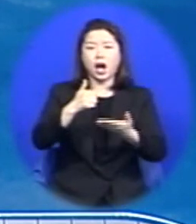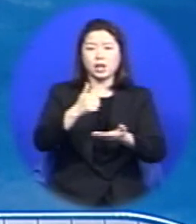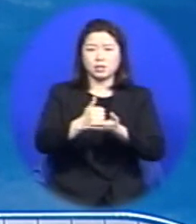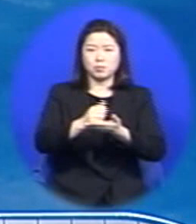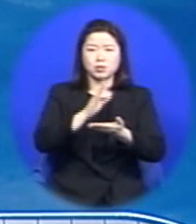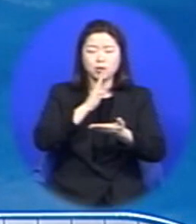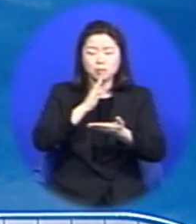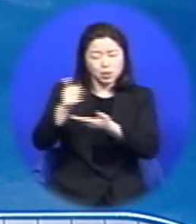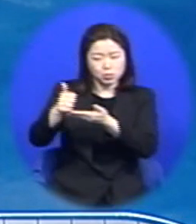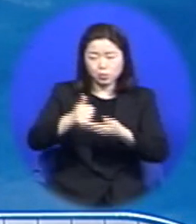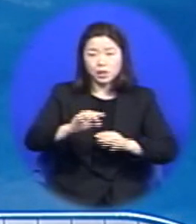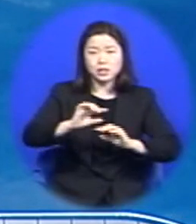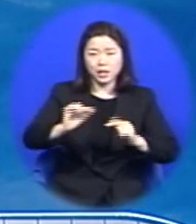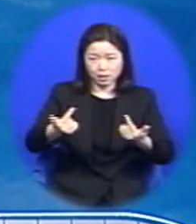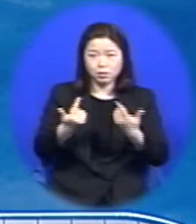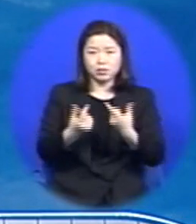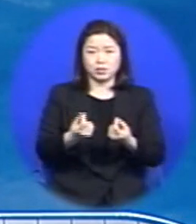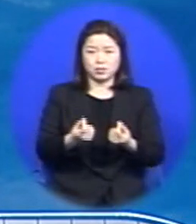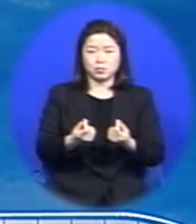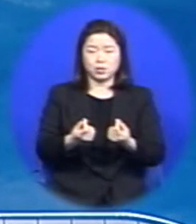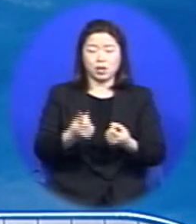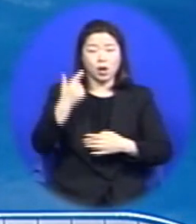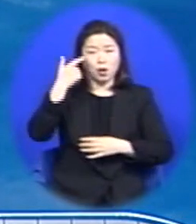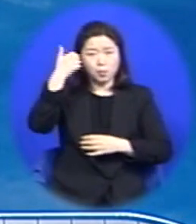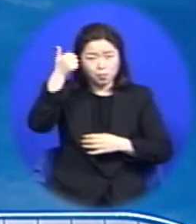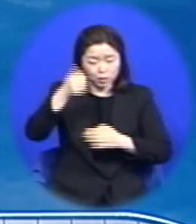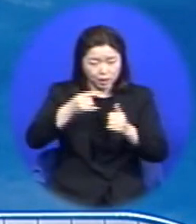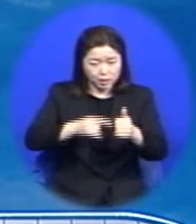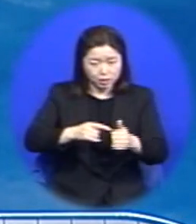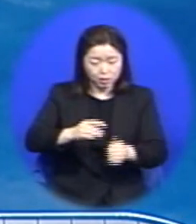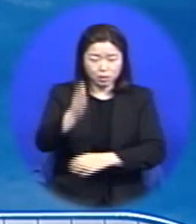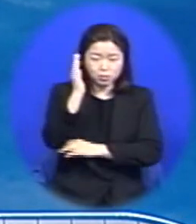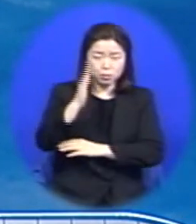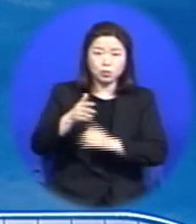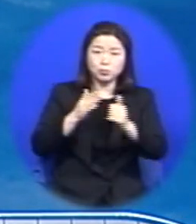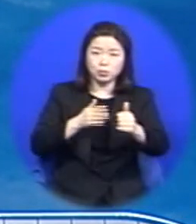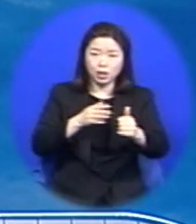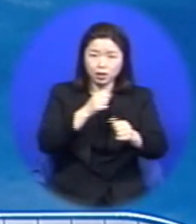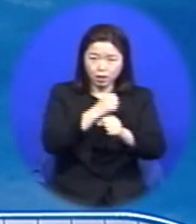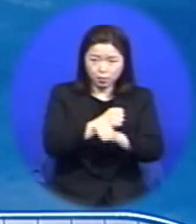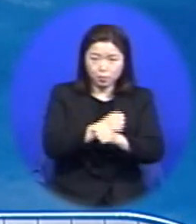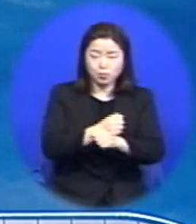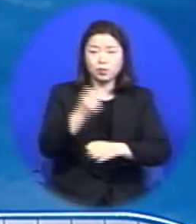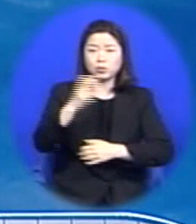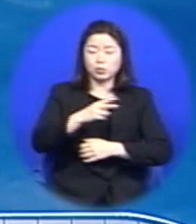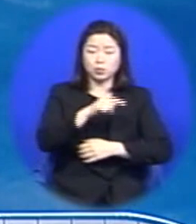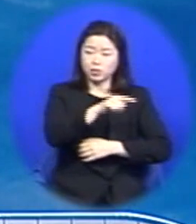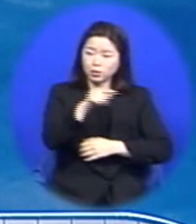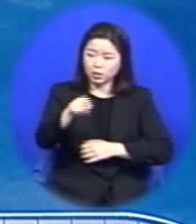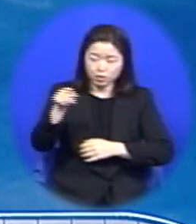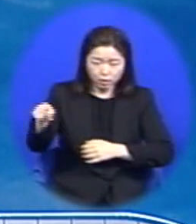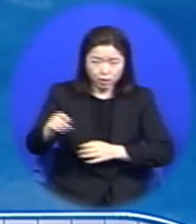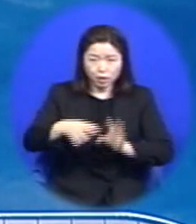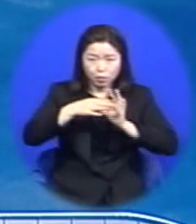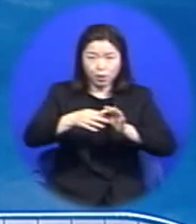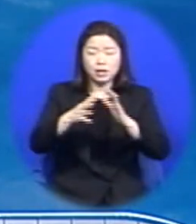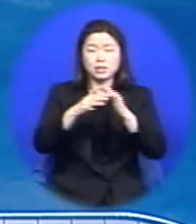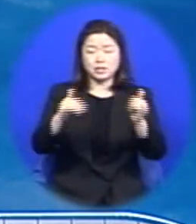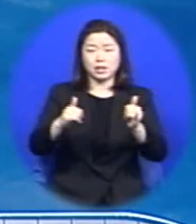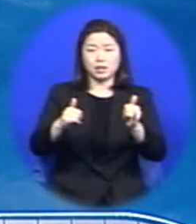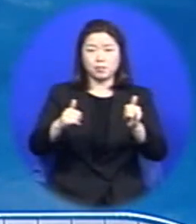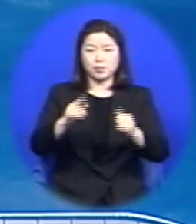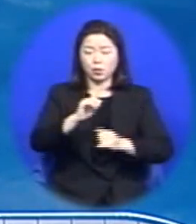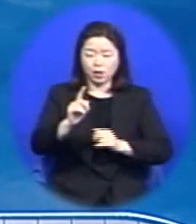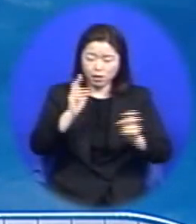하나님을 초청하지 않았습니다. 목사님께 설교 부탁을 드리고 그리고 여기저기 관련된 분들,